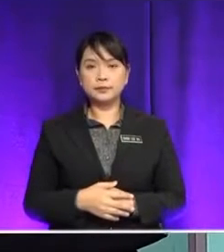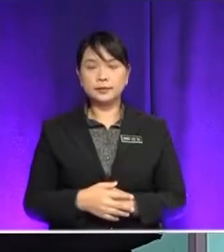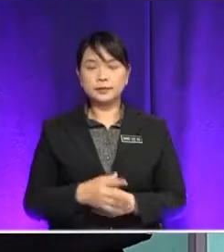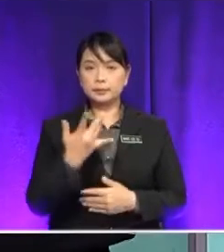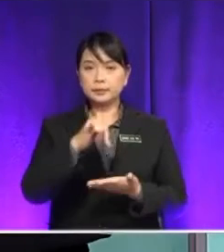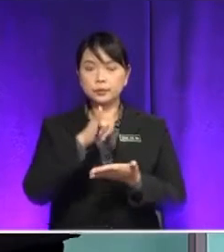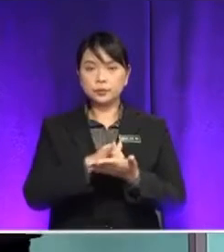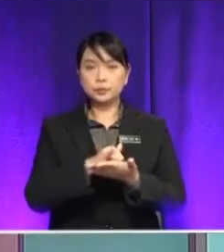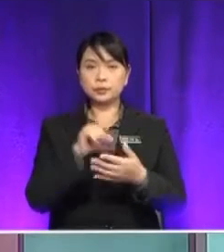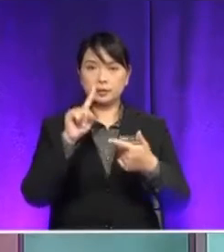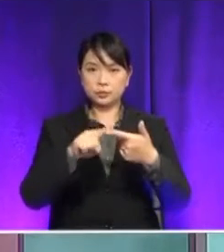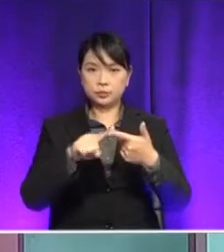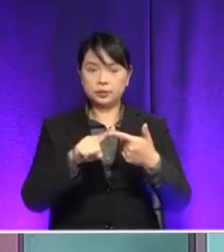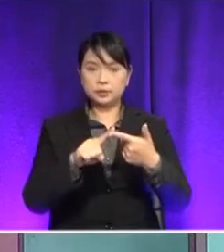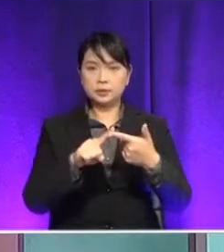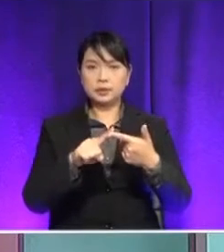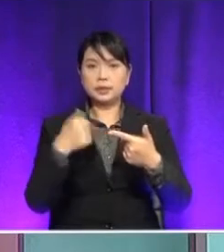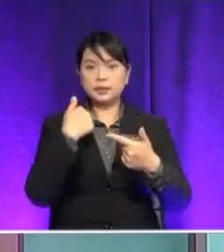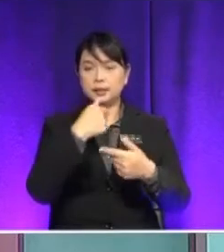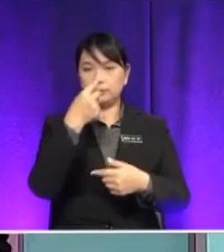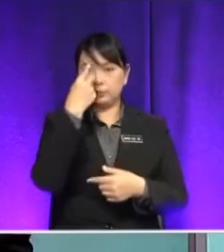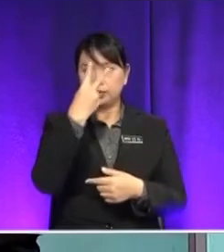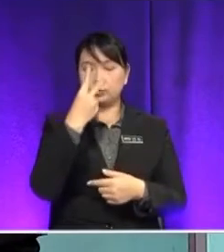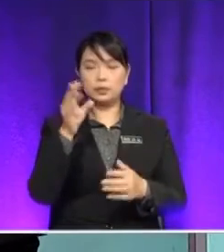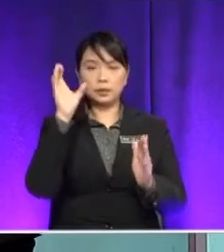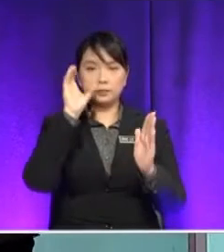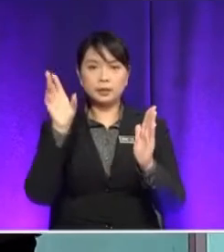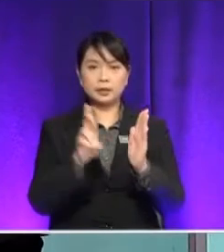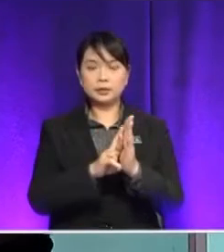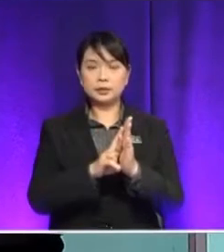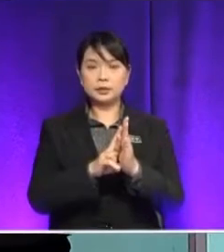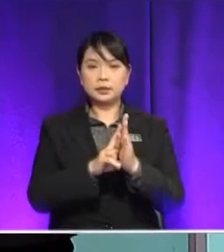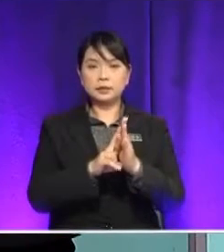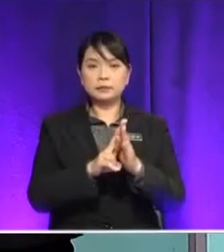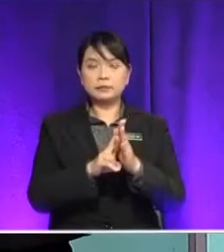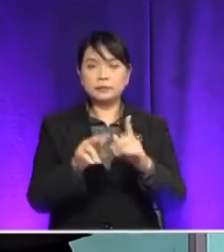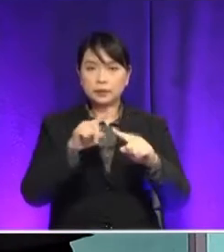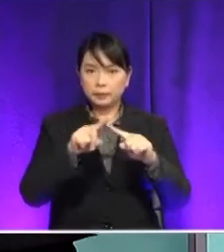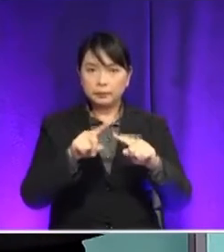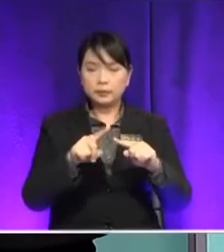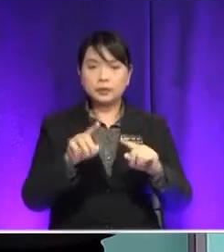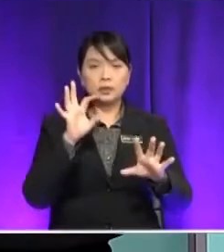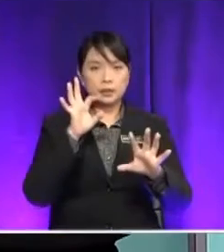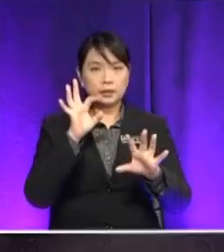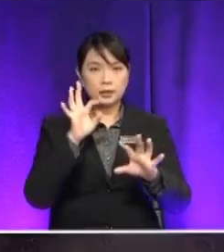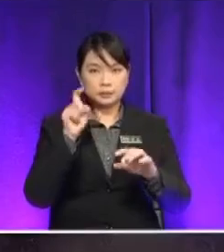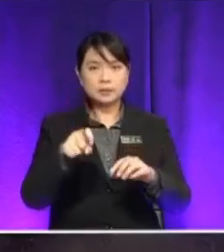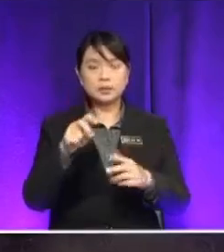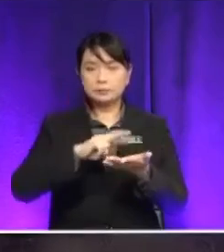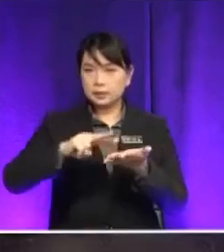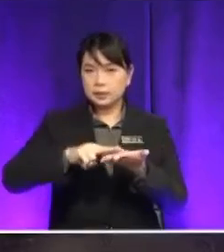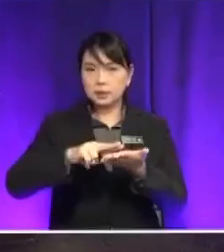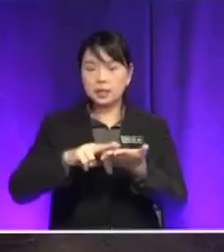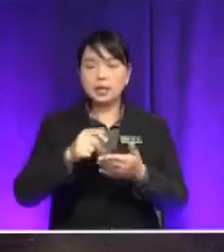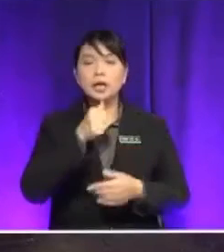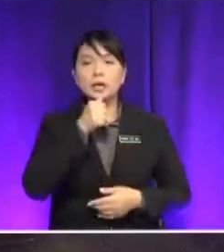yang kedua kalau kita tengok di sini terus kita dapat nilainya Tetapi kalau kita baca aku ke Nah itu biasanya